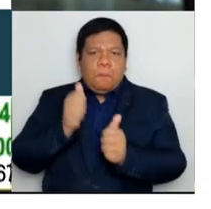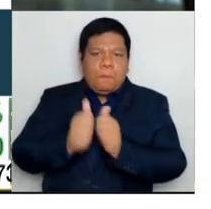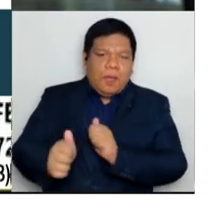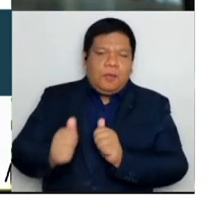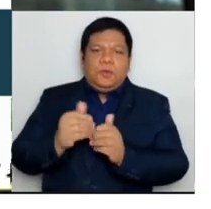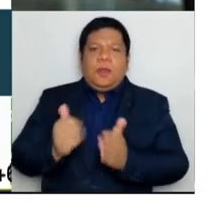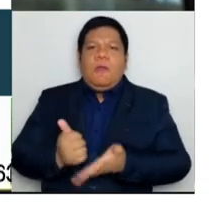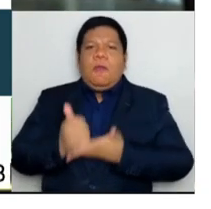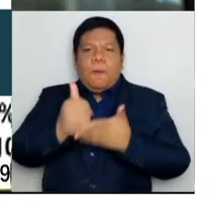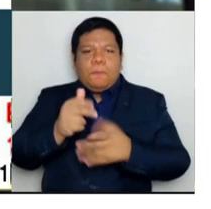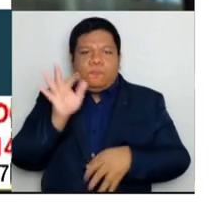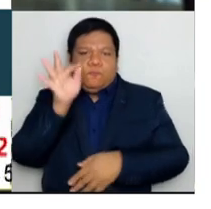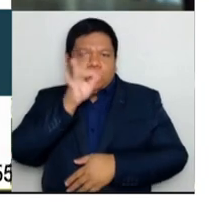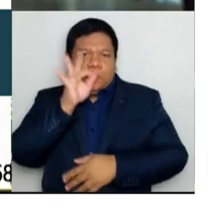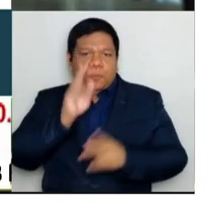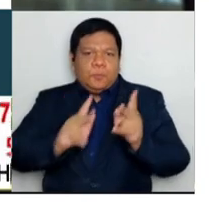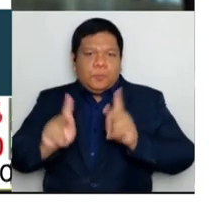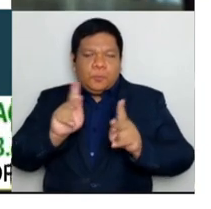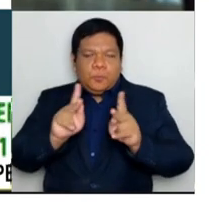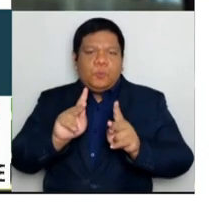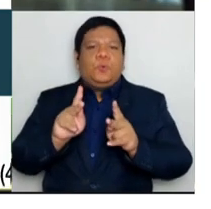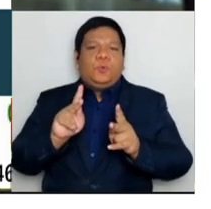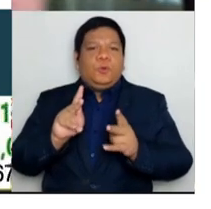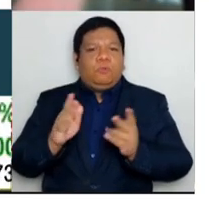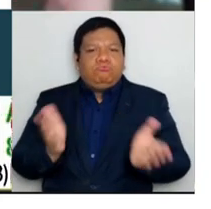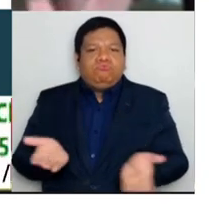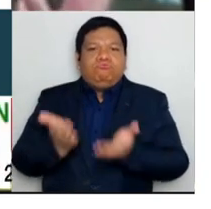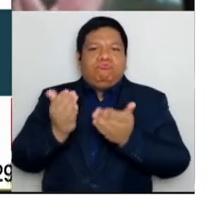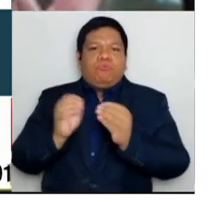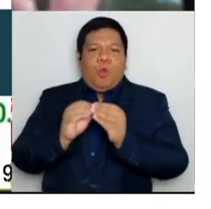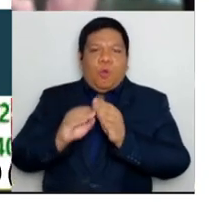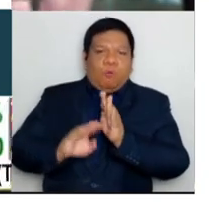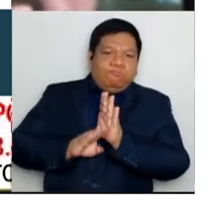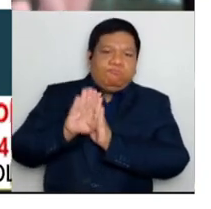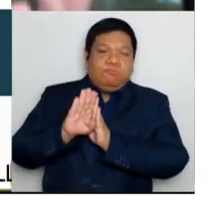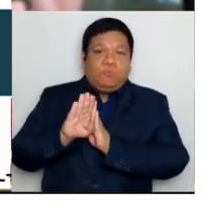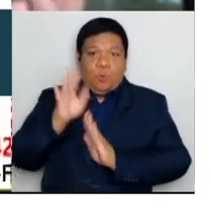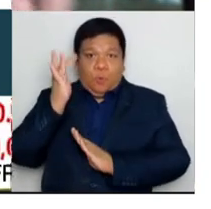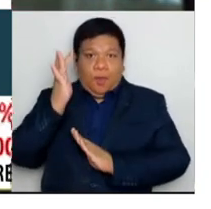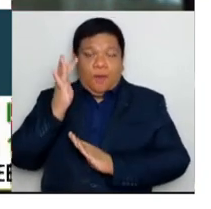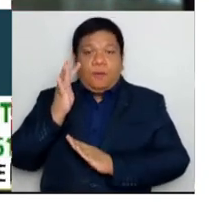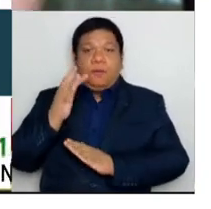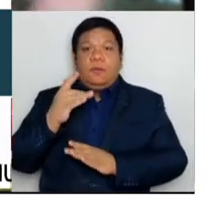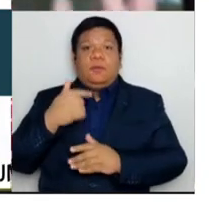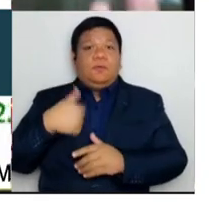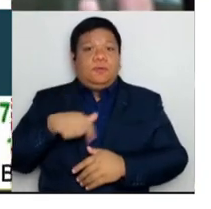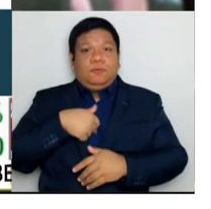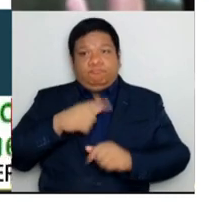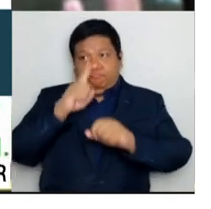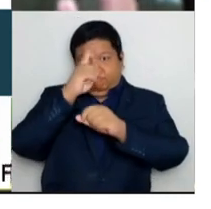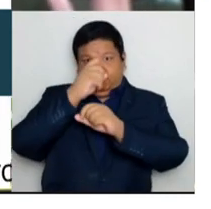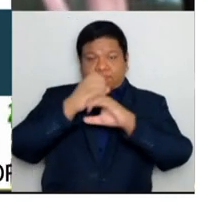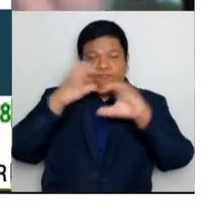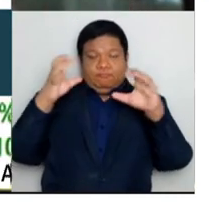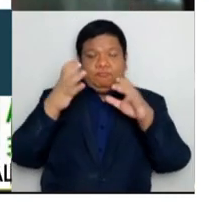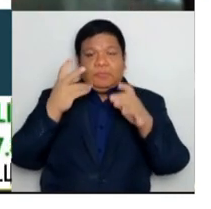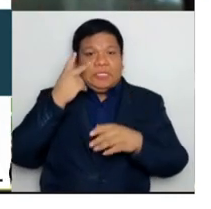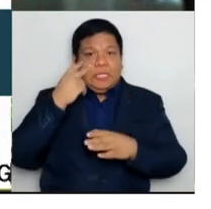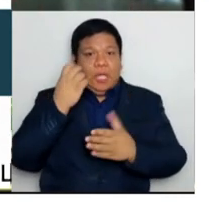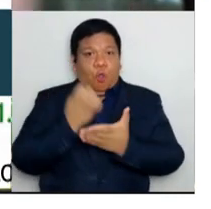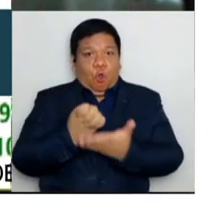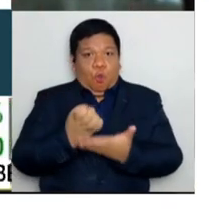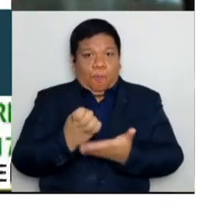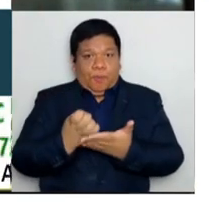ang mga household. Dahil ang ating macroeconomics din, tignan natin ang ating ekonomiya, huwag na